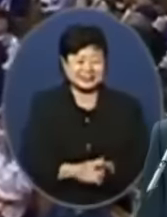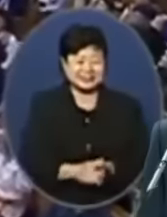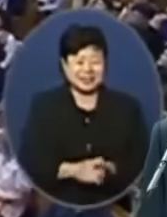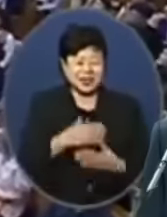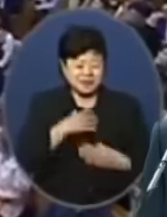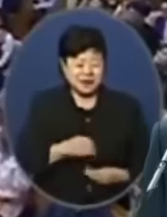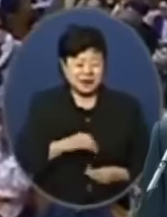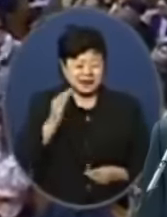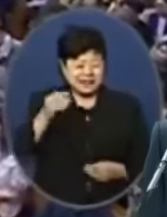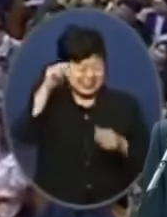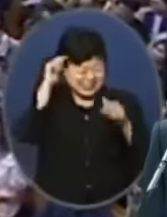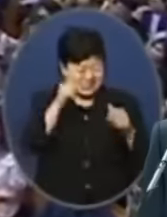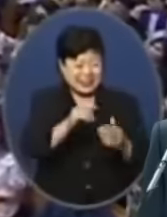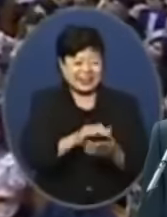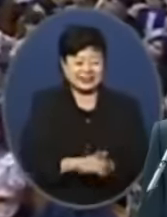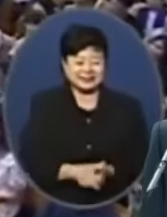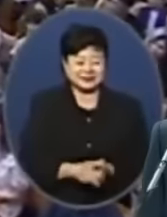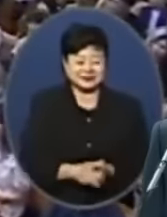평안할지어다.